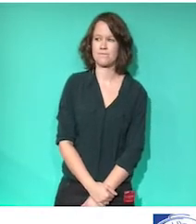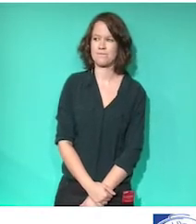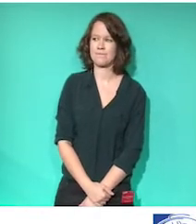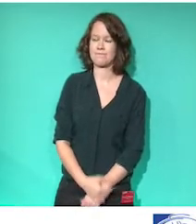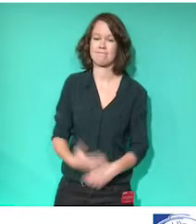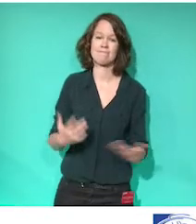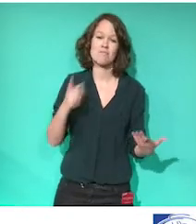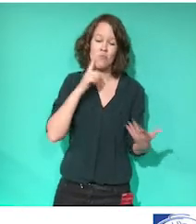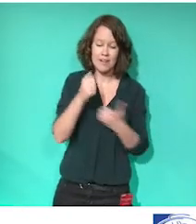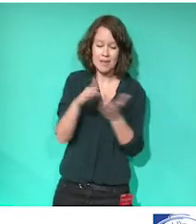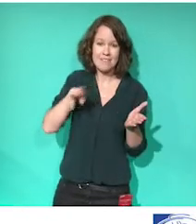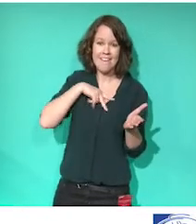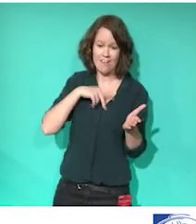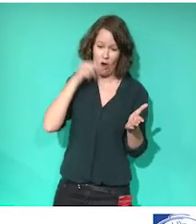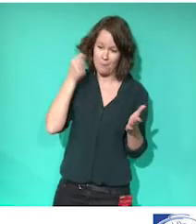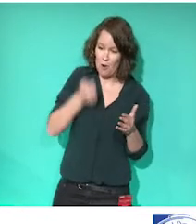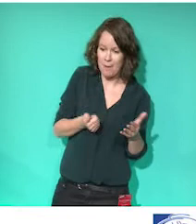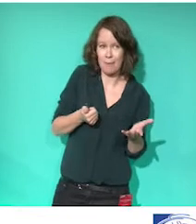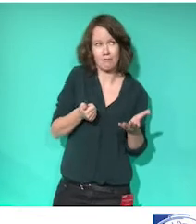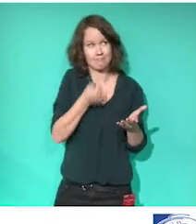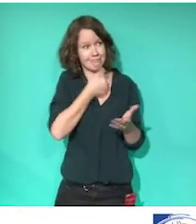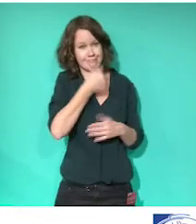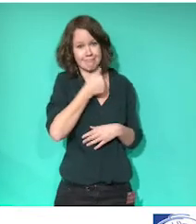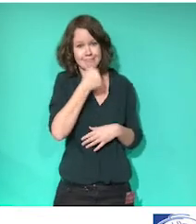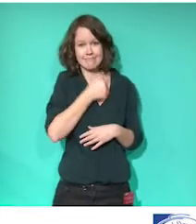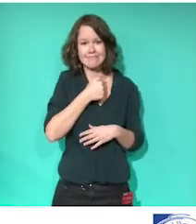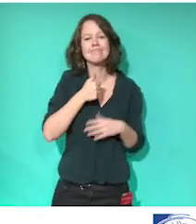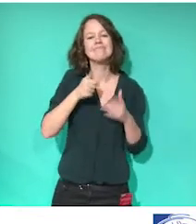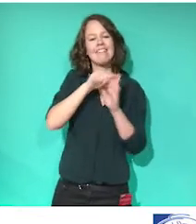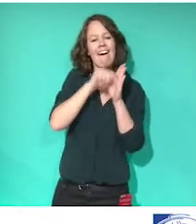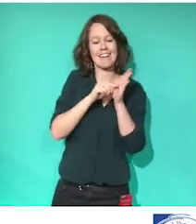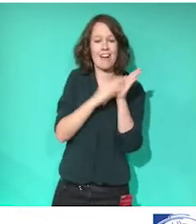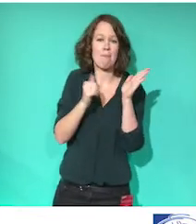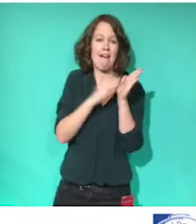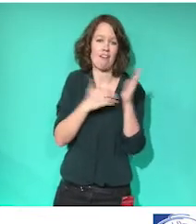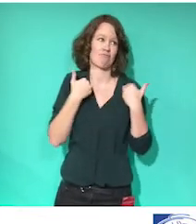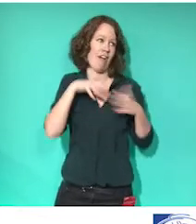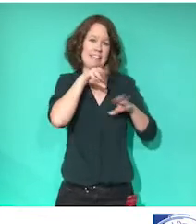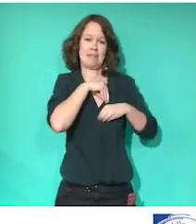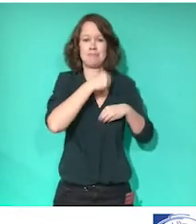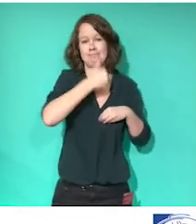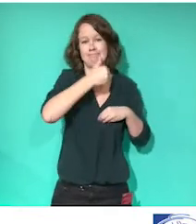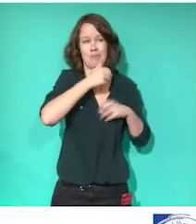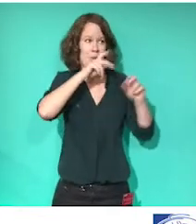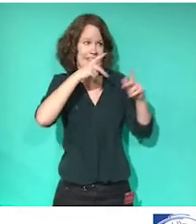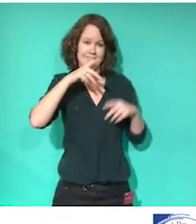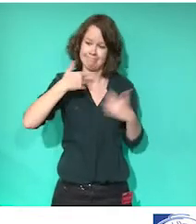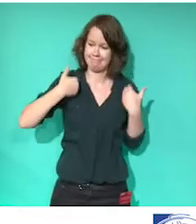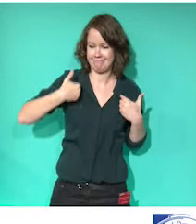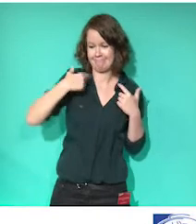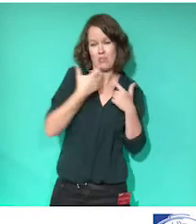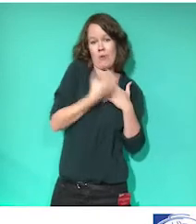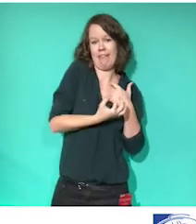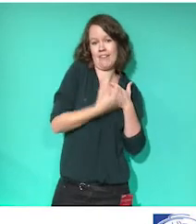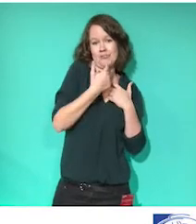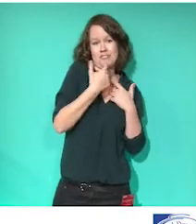les hommes de mon cabinet qui se sont pliés à une règle de grammaire pas encore totalement reconnue par l'Académie, mais qui est